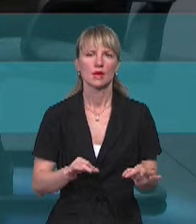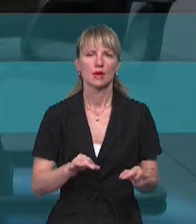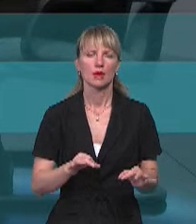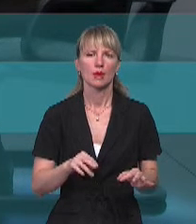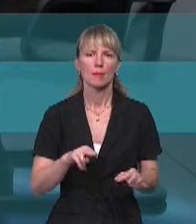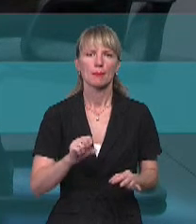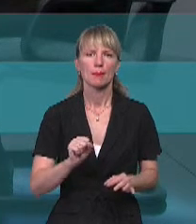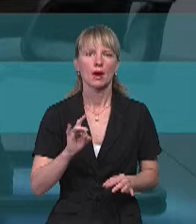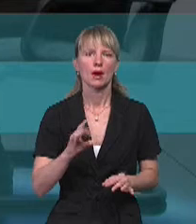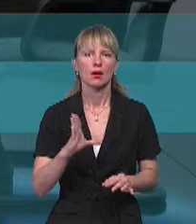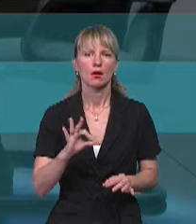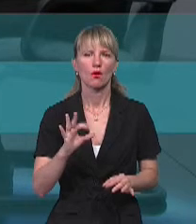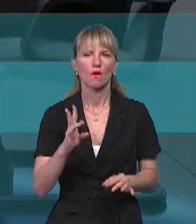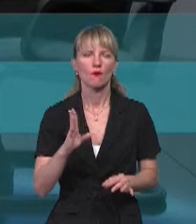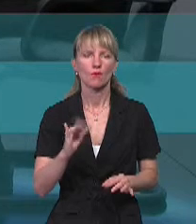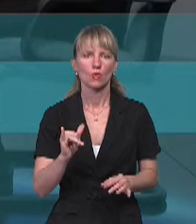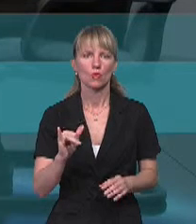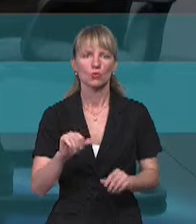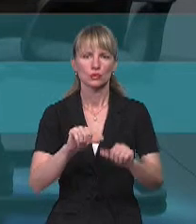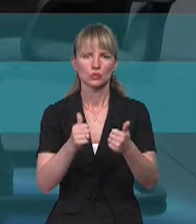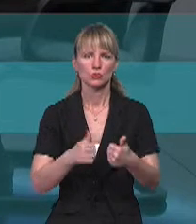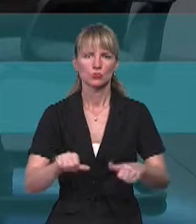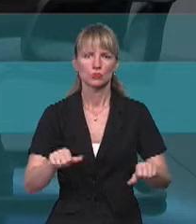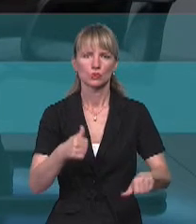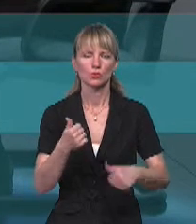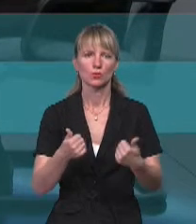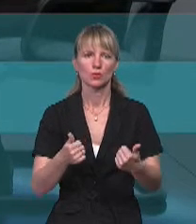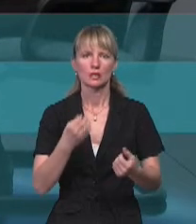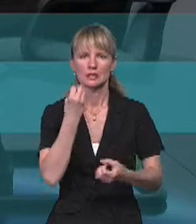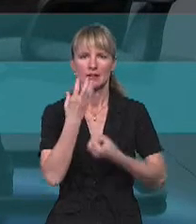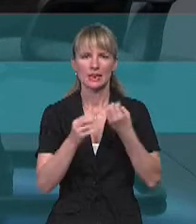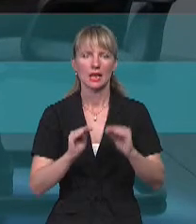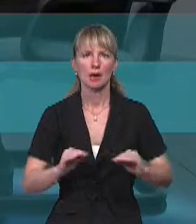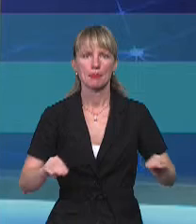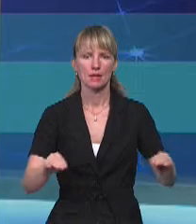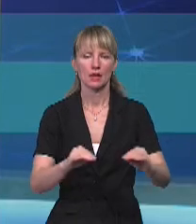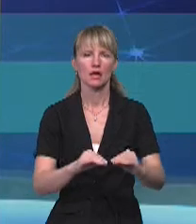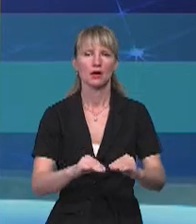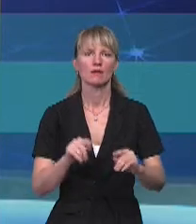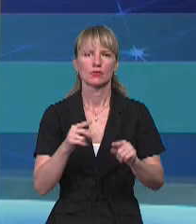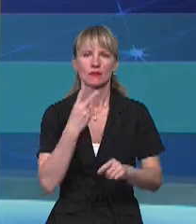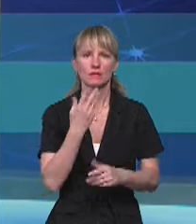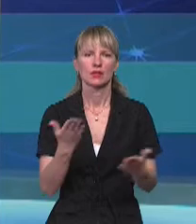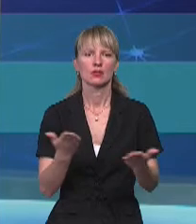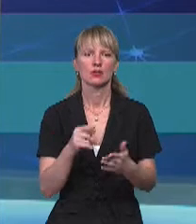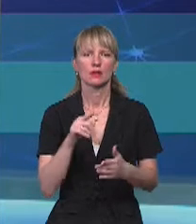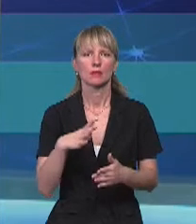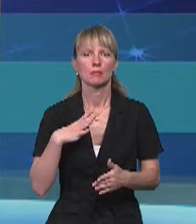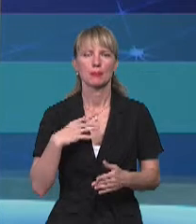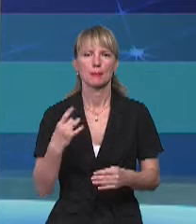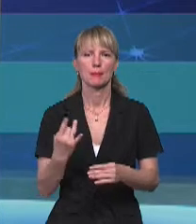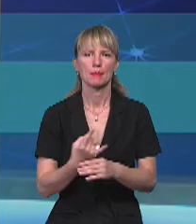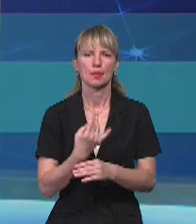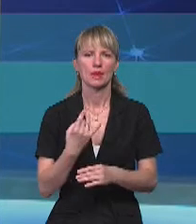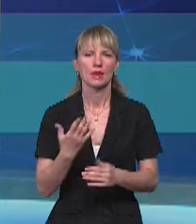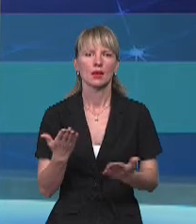парковую скульптуру. Это уже будет не фонтан, а парковая скульптура с клумбой. Вот в том виде, в котором она была первоначально,